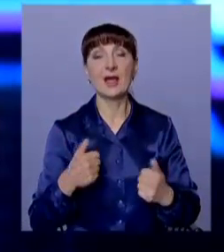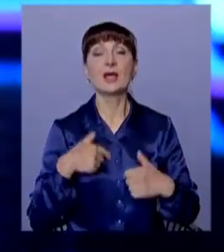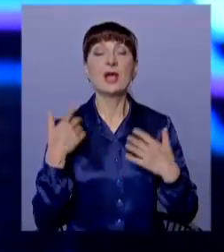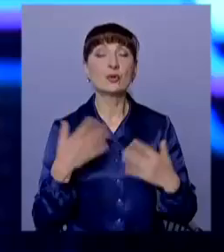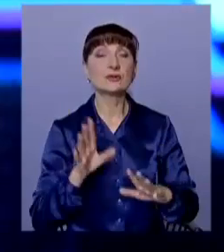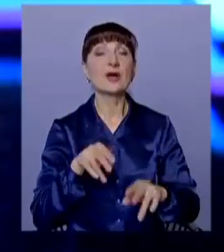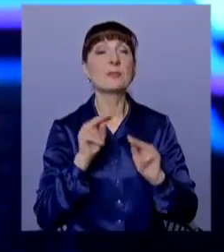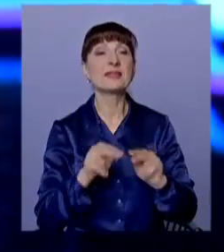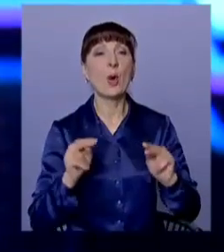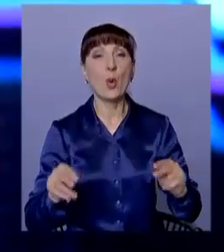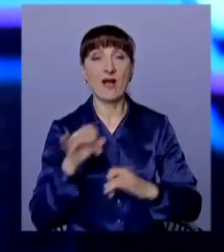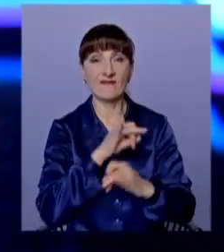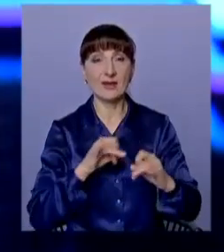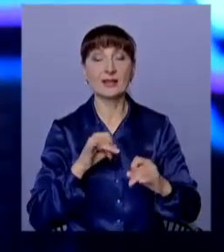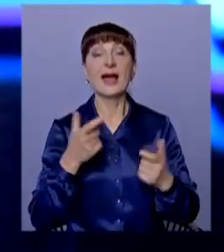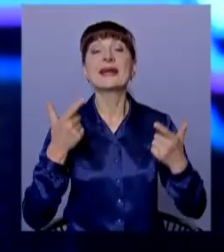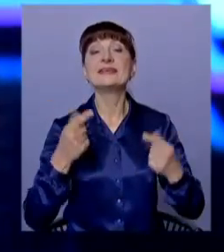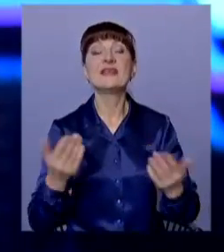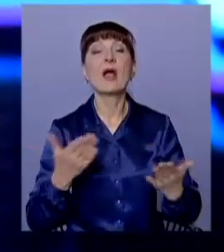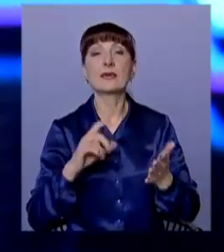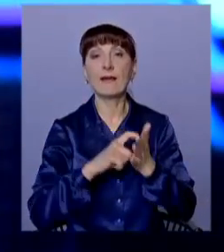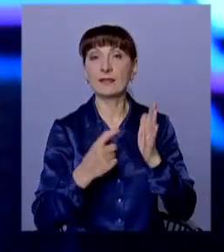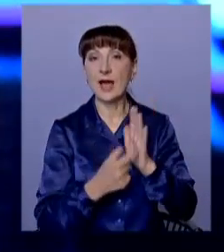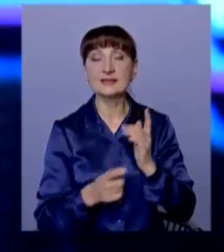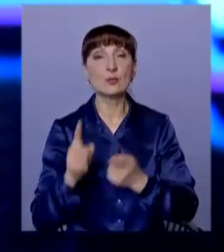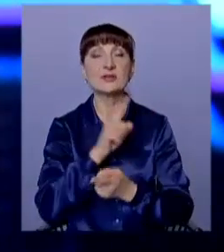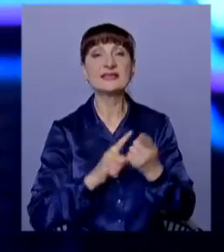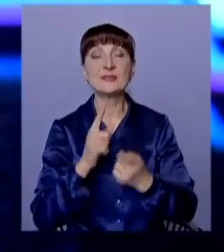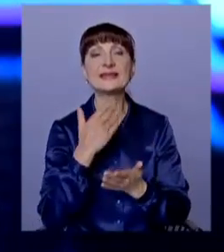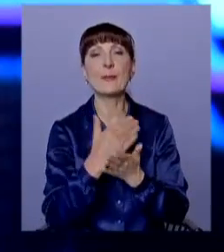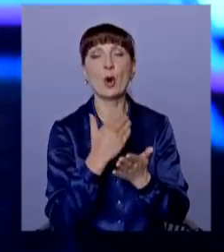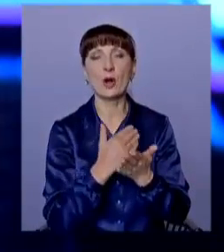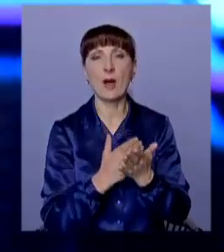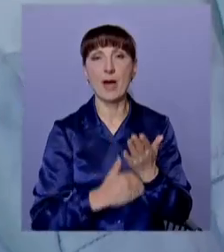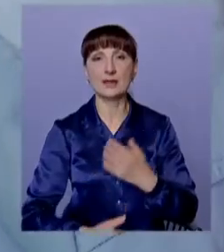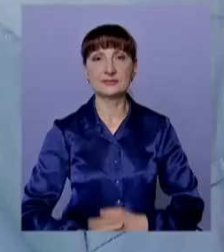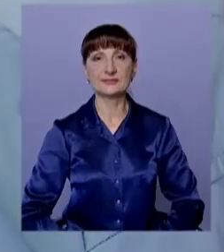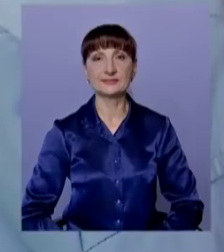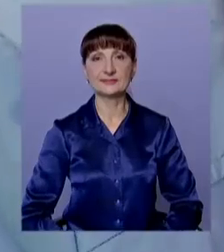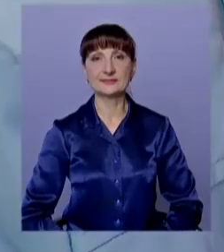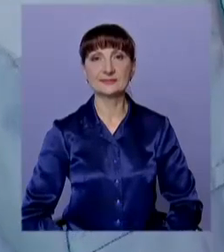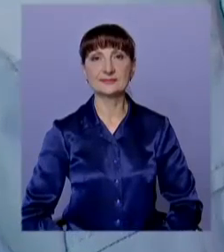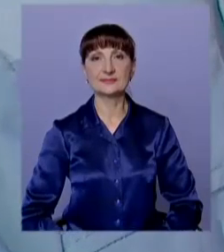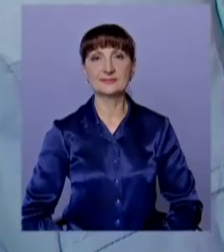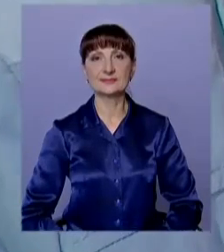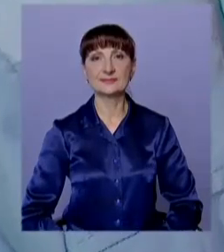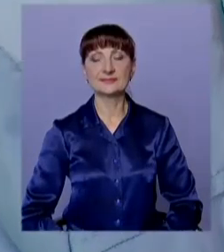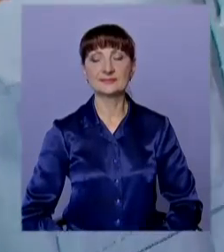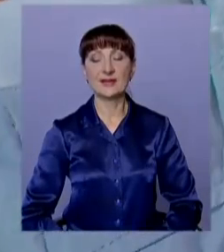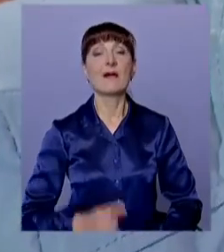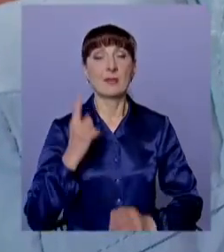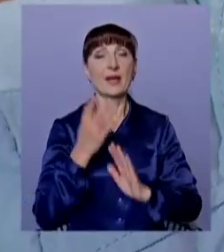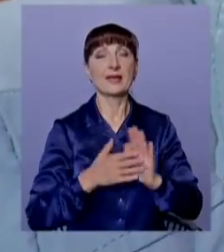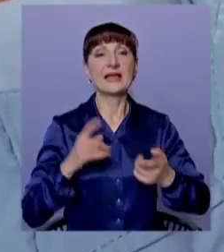говорю про педагогов. Угу. То есть где, в каких классах изменится школьная программа наибольше всего? Ага, понятно.